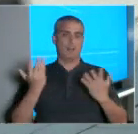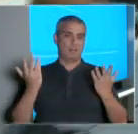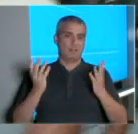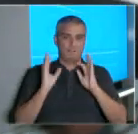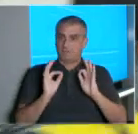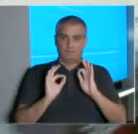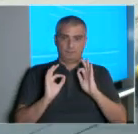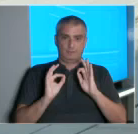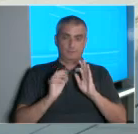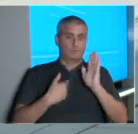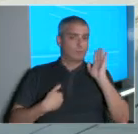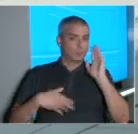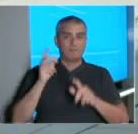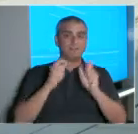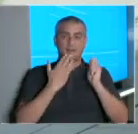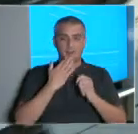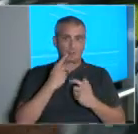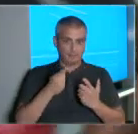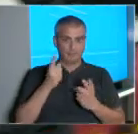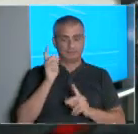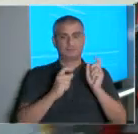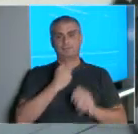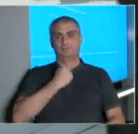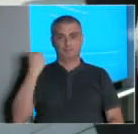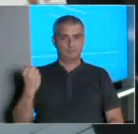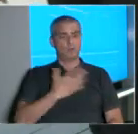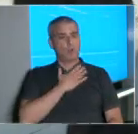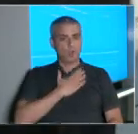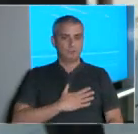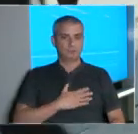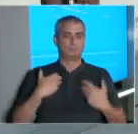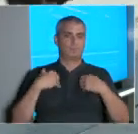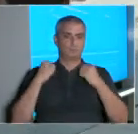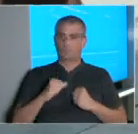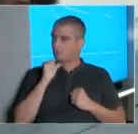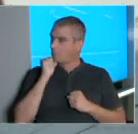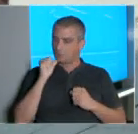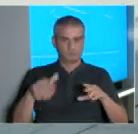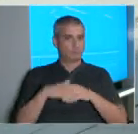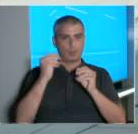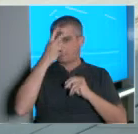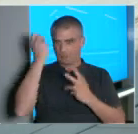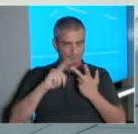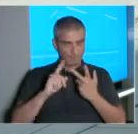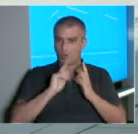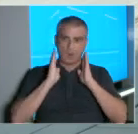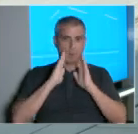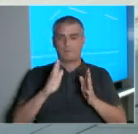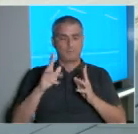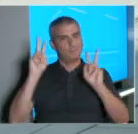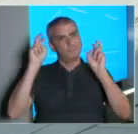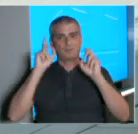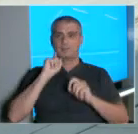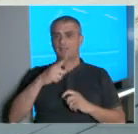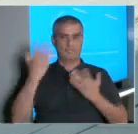באמת, רוב אזרחי ישראל הם אזרחים ימניים, הם רוצים ביטחון, הם לא רוצים שלום עם הערבים, לא מאמינים בפיקציה